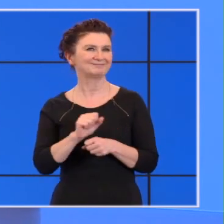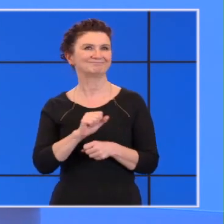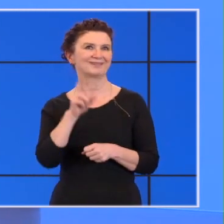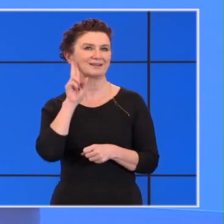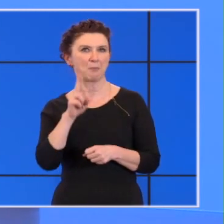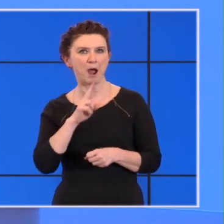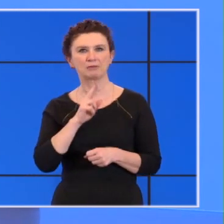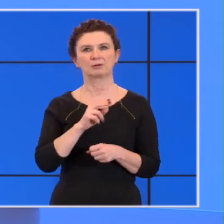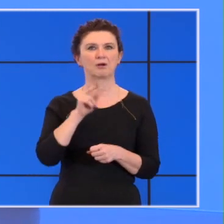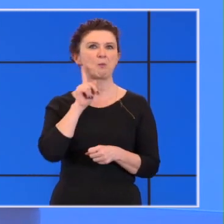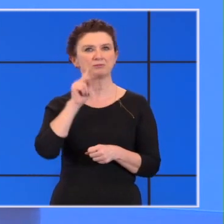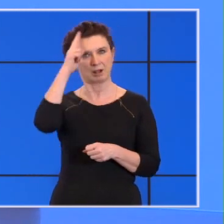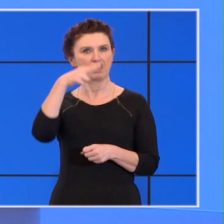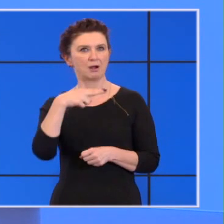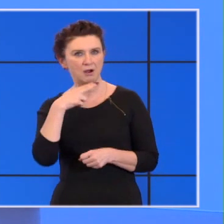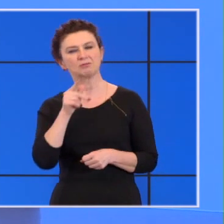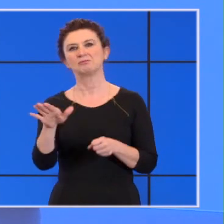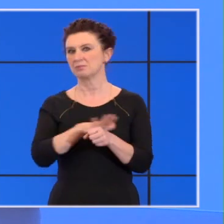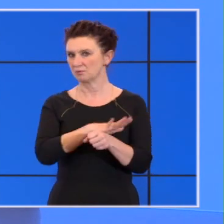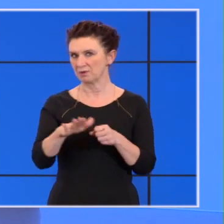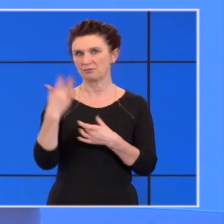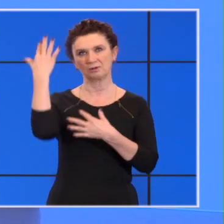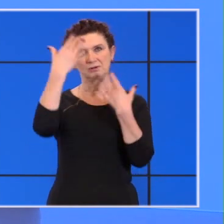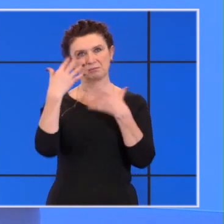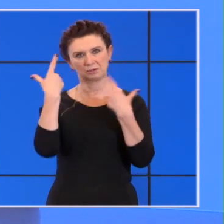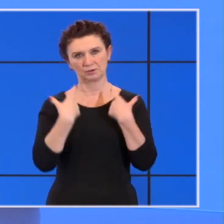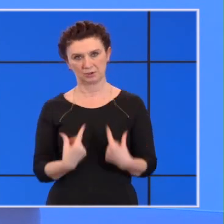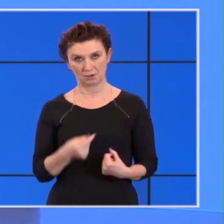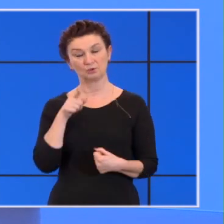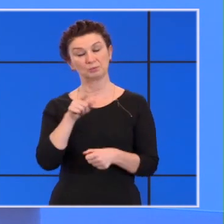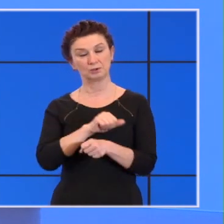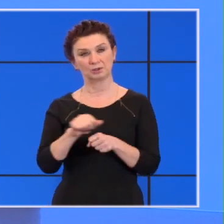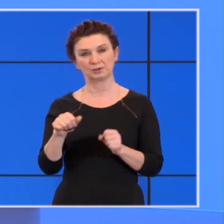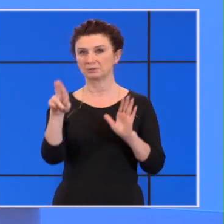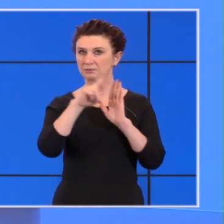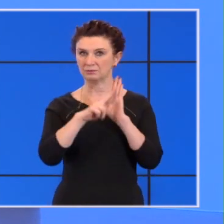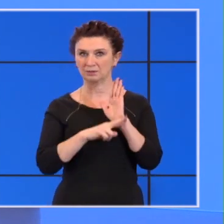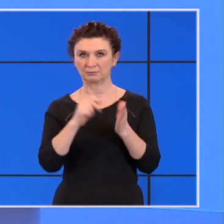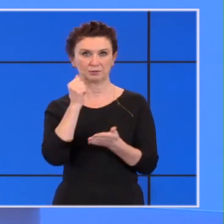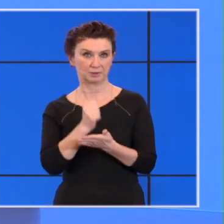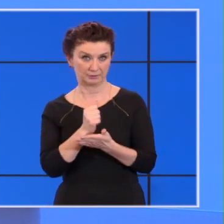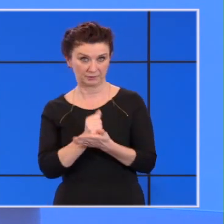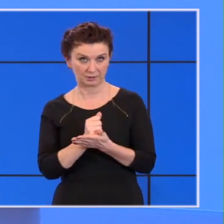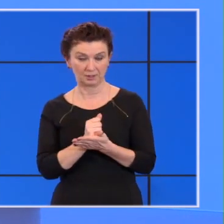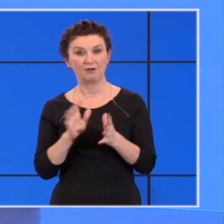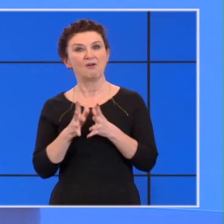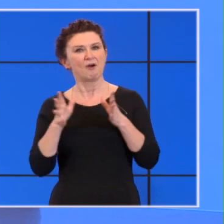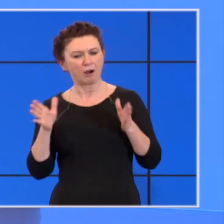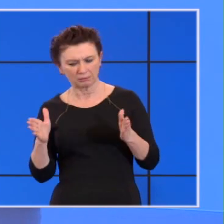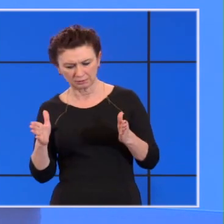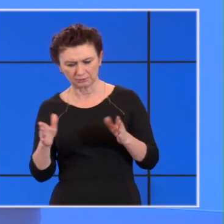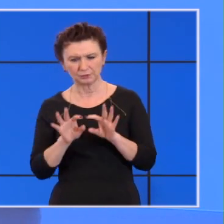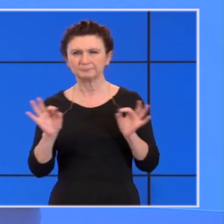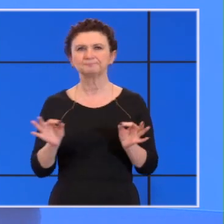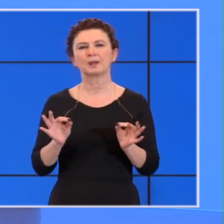tych osób, ale niezależnie od tego jest to uregulowanie prawne, które w obszarze ochrony zarodków, które dzisiaj nie są w